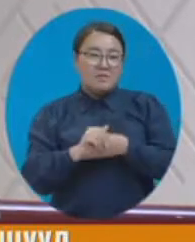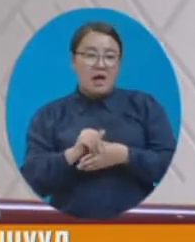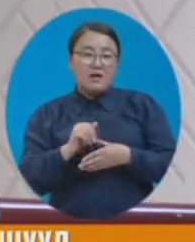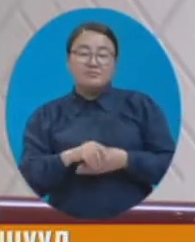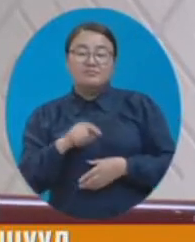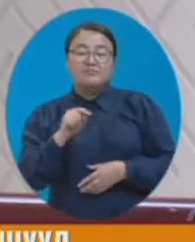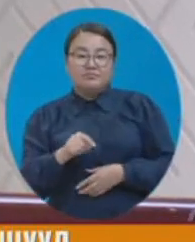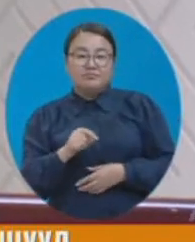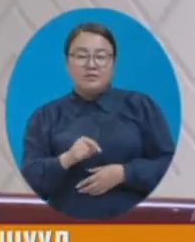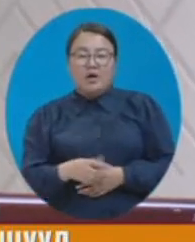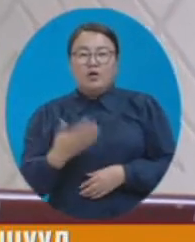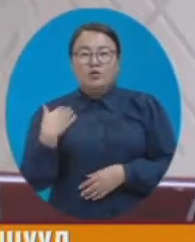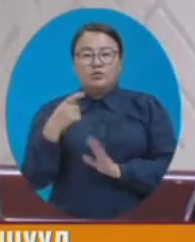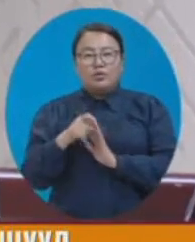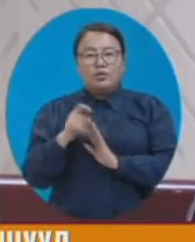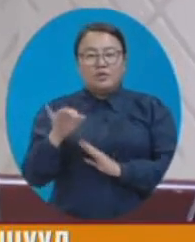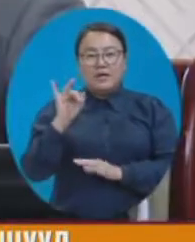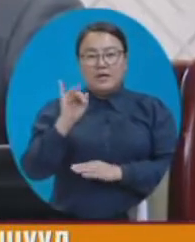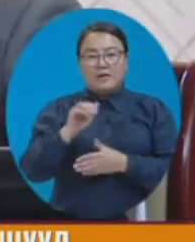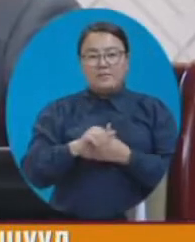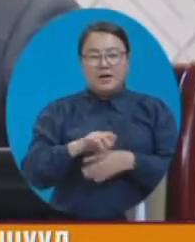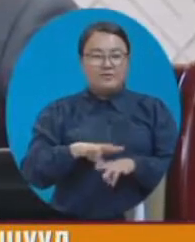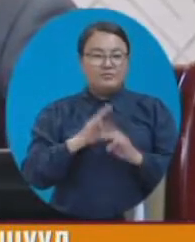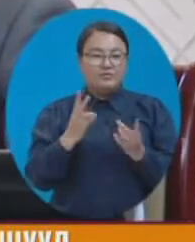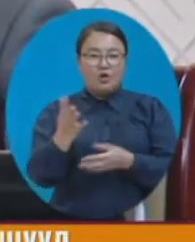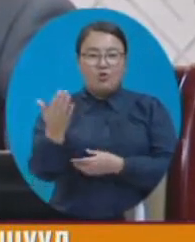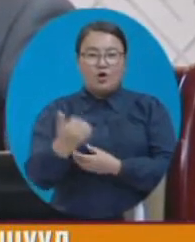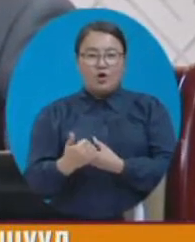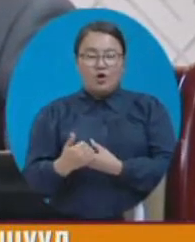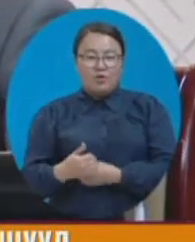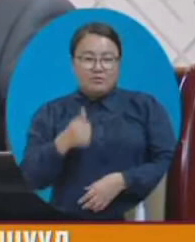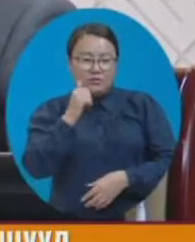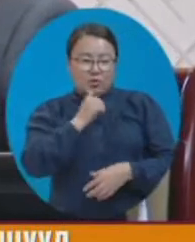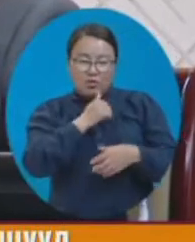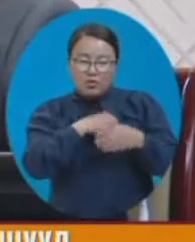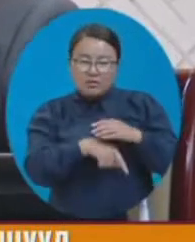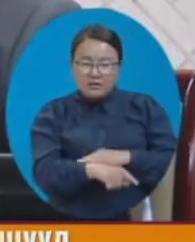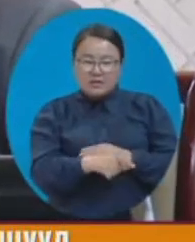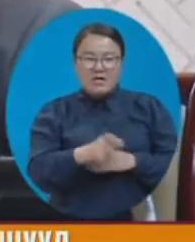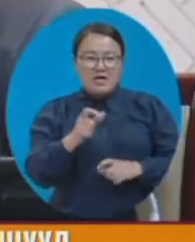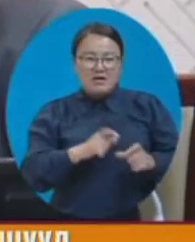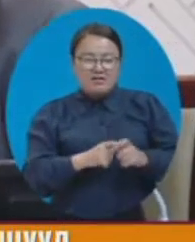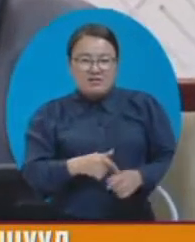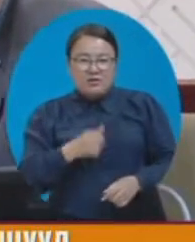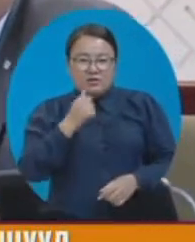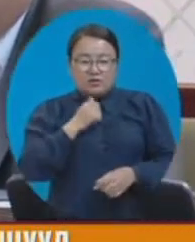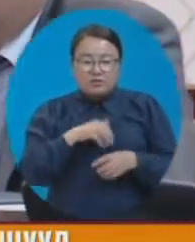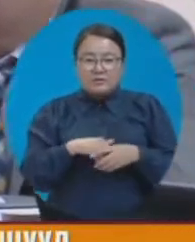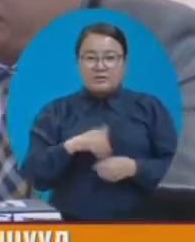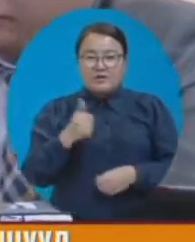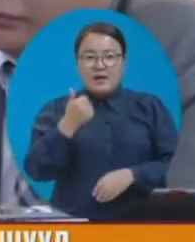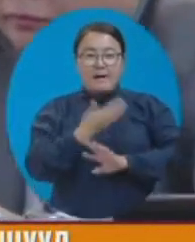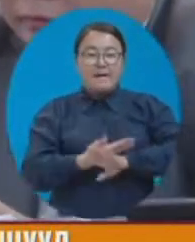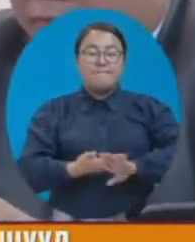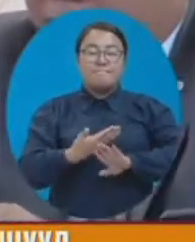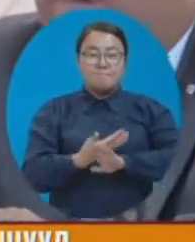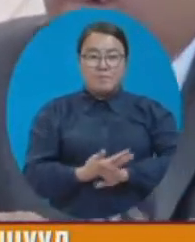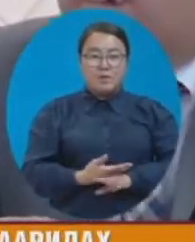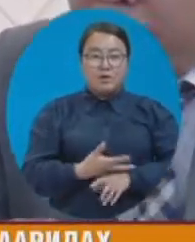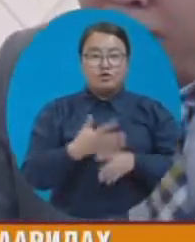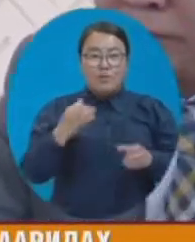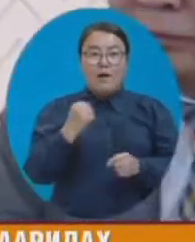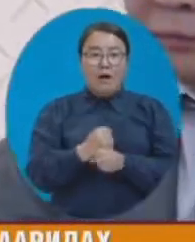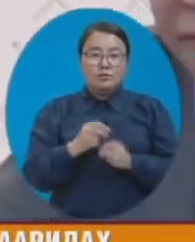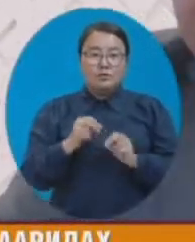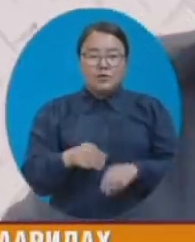e-баримтын үйлчлэгээ юм. Өнгөрсөн хугацаанд e-баримтыг нийгэмд нэвтрүүлснээр 70 саарл эдийн засгаас урьдчилан сэргийлэх том давуу талтай ажил болсныг хэлж